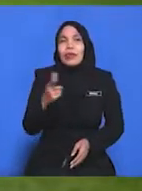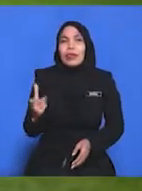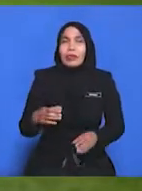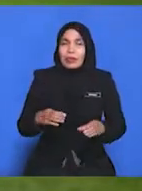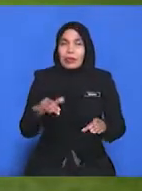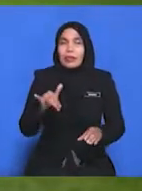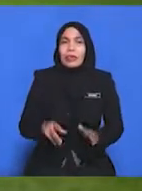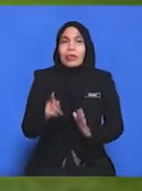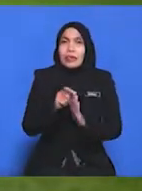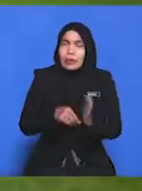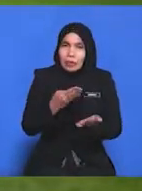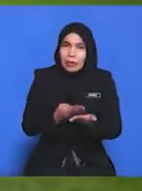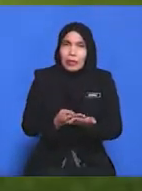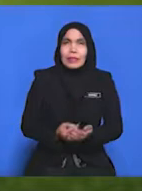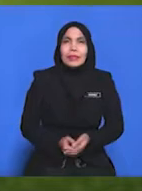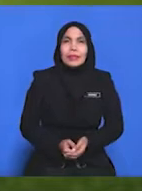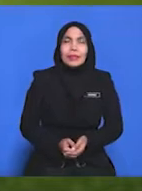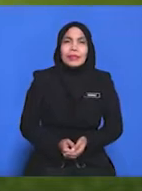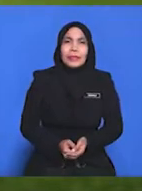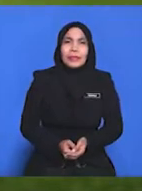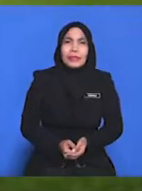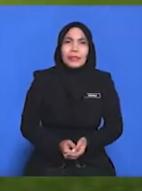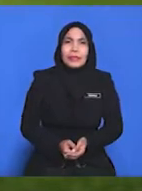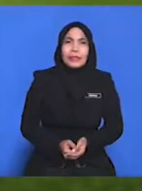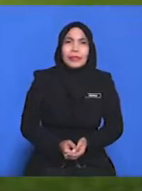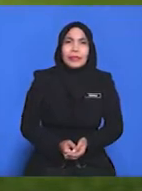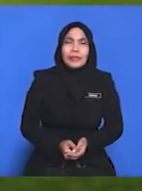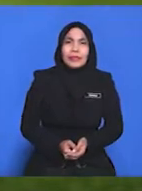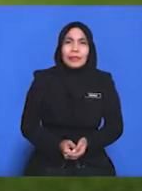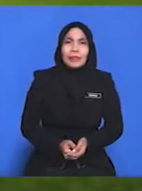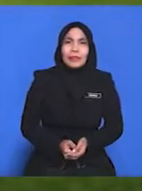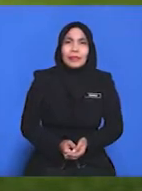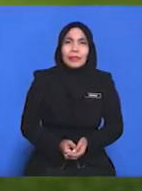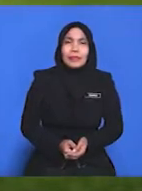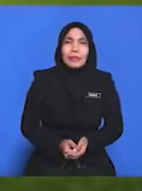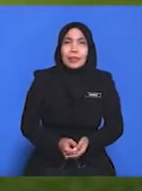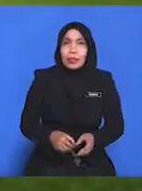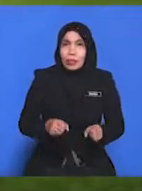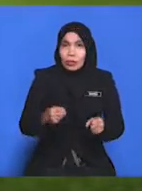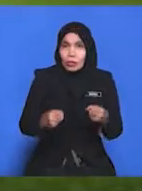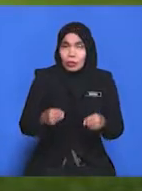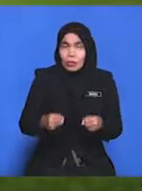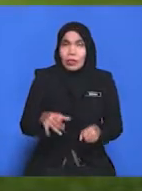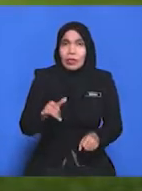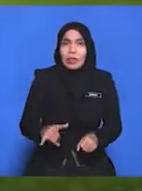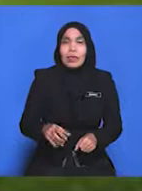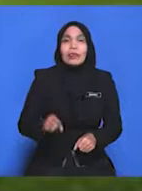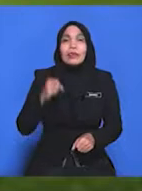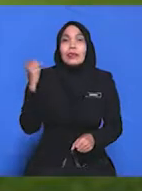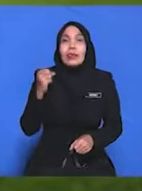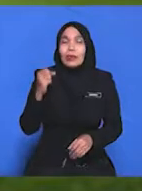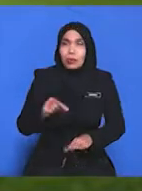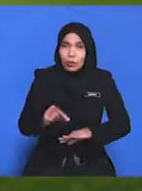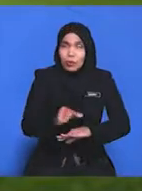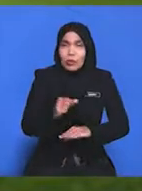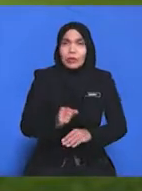sesuatu pasukan atau peserta. Antara sukan yang sering menggunakan sistem pertandingan ini ialah